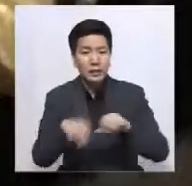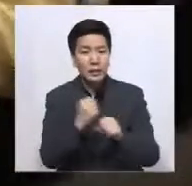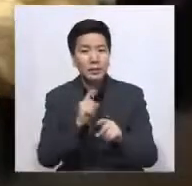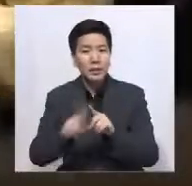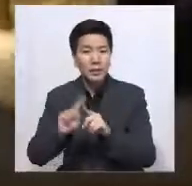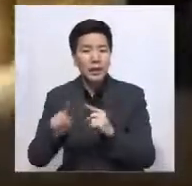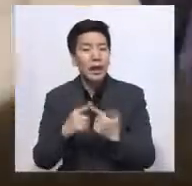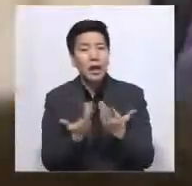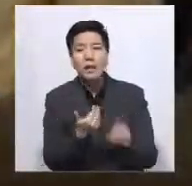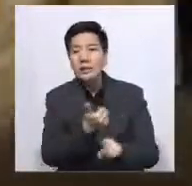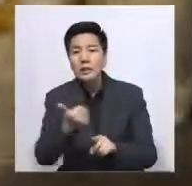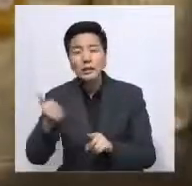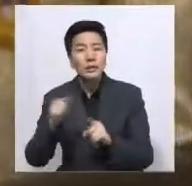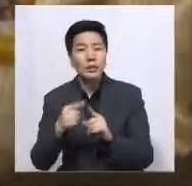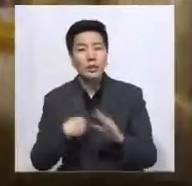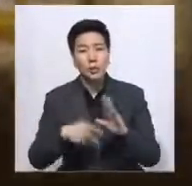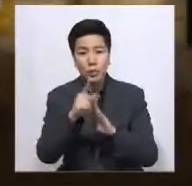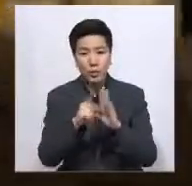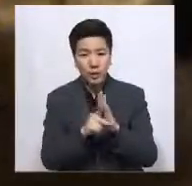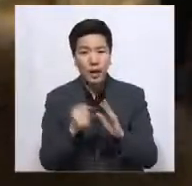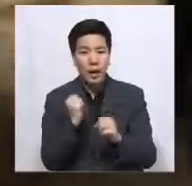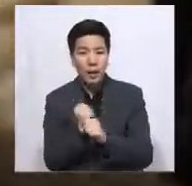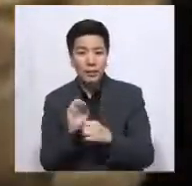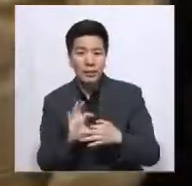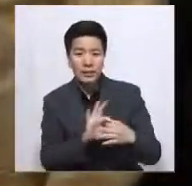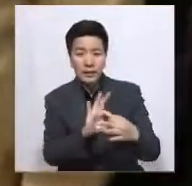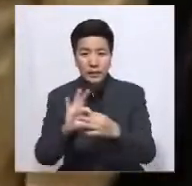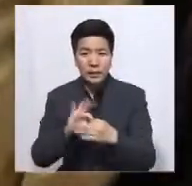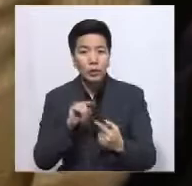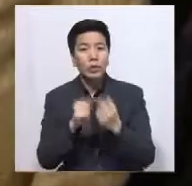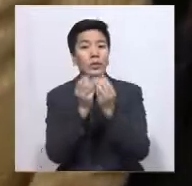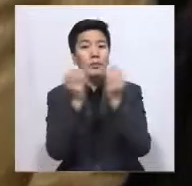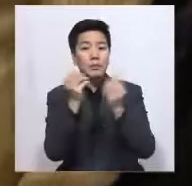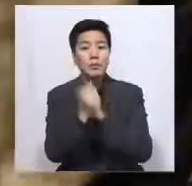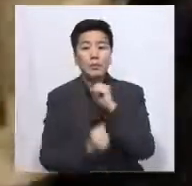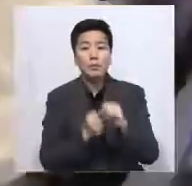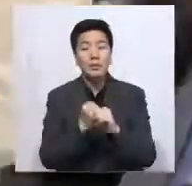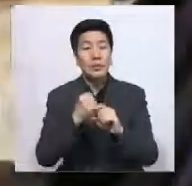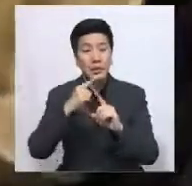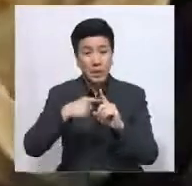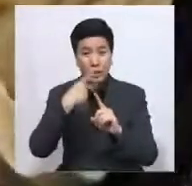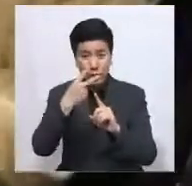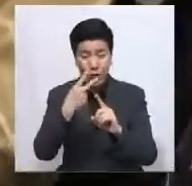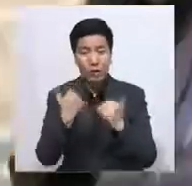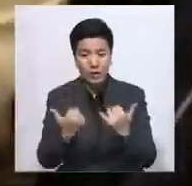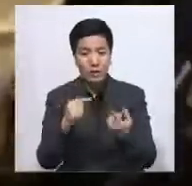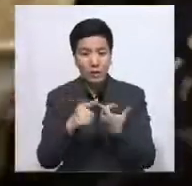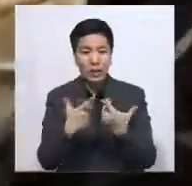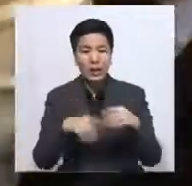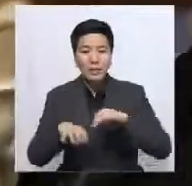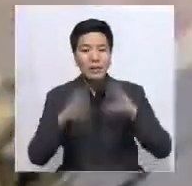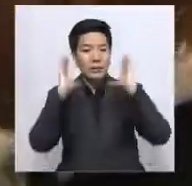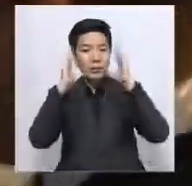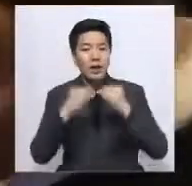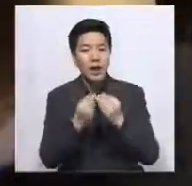ยวิธีการอื่นนอกเหนือจากการทำกฎหมายเพื่อให้สอดคล้องกับรัฐธรรมนูญใหม่ประจำเดือนกุมภาพันธ์และแนวทางการรณร